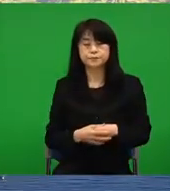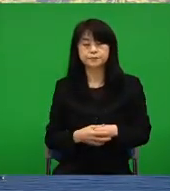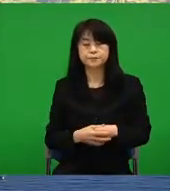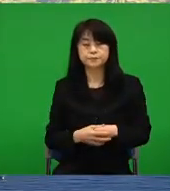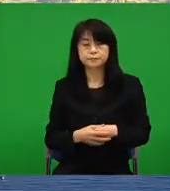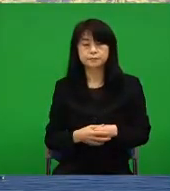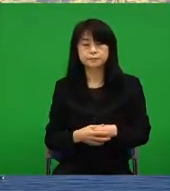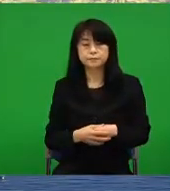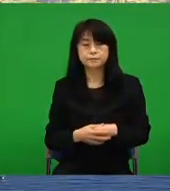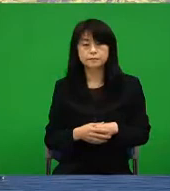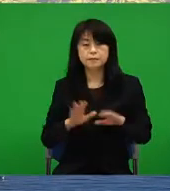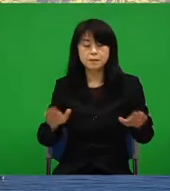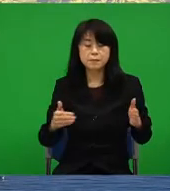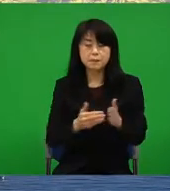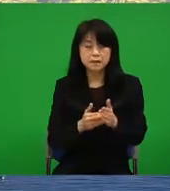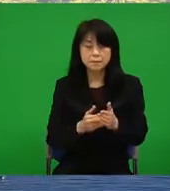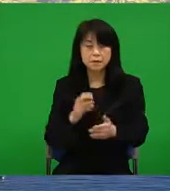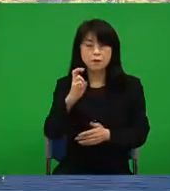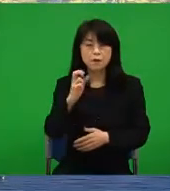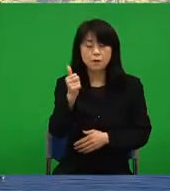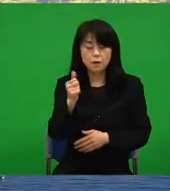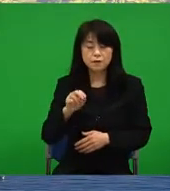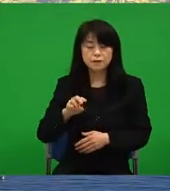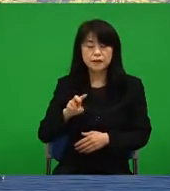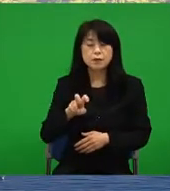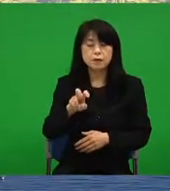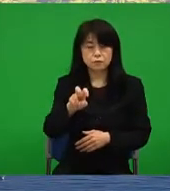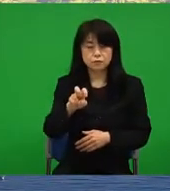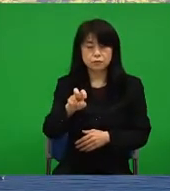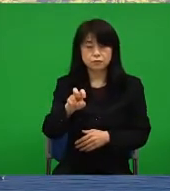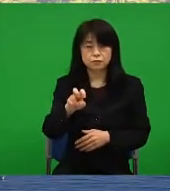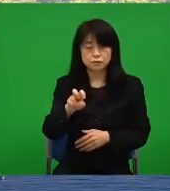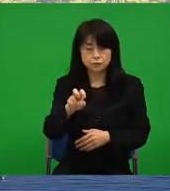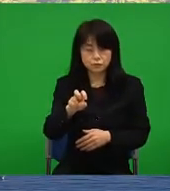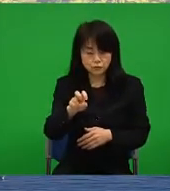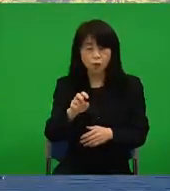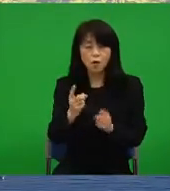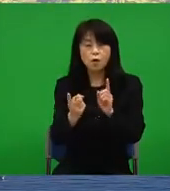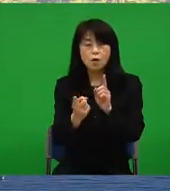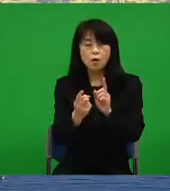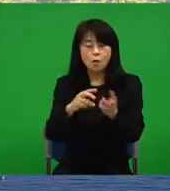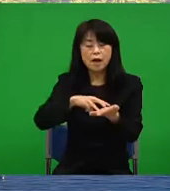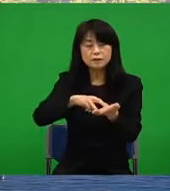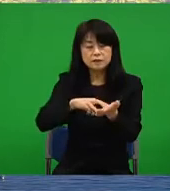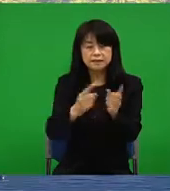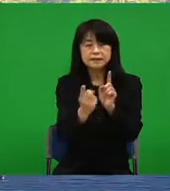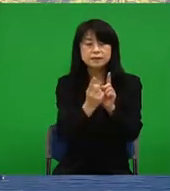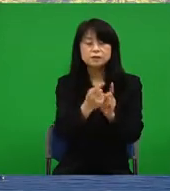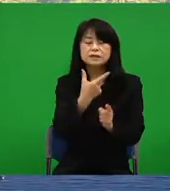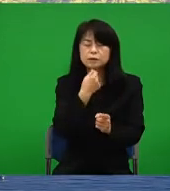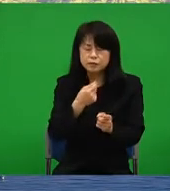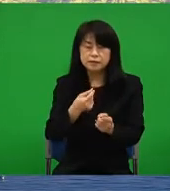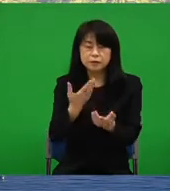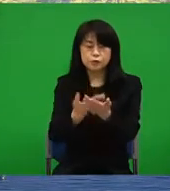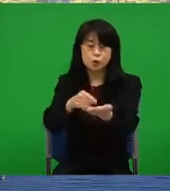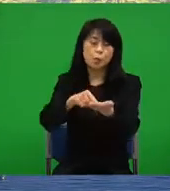でもロタウイルスの子育て応援券の対象に追加してくれないかという要望あったん